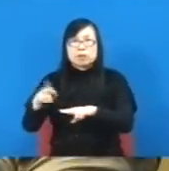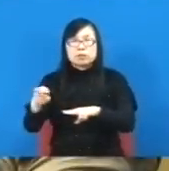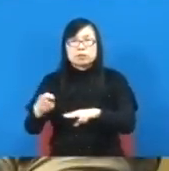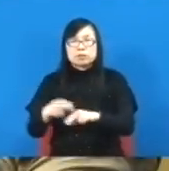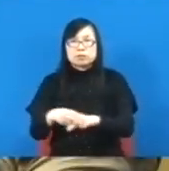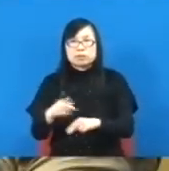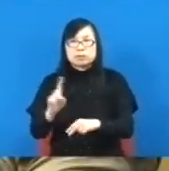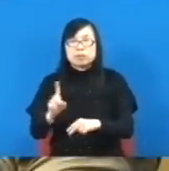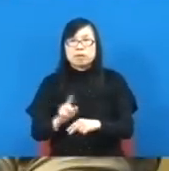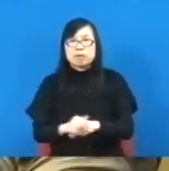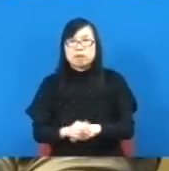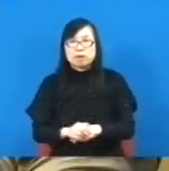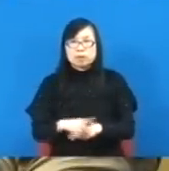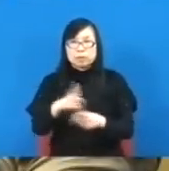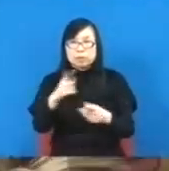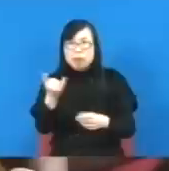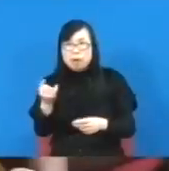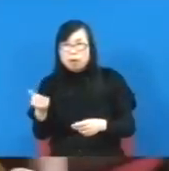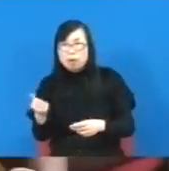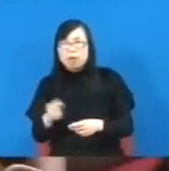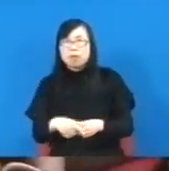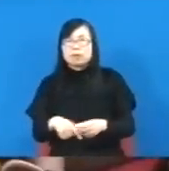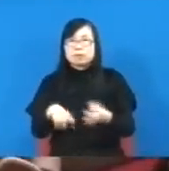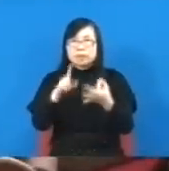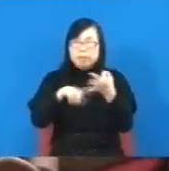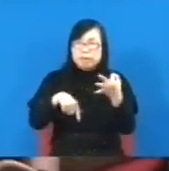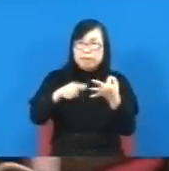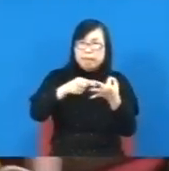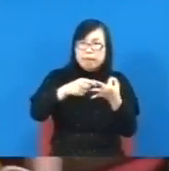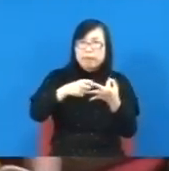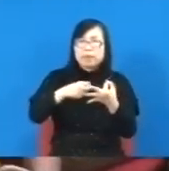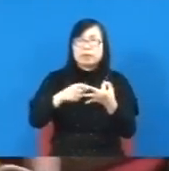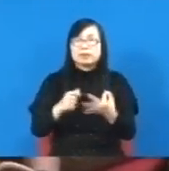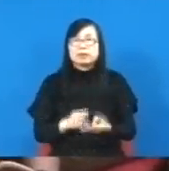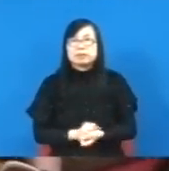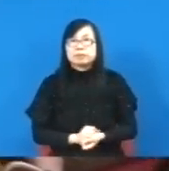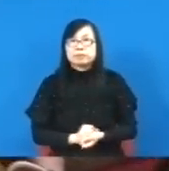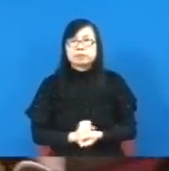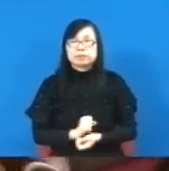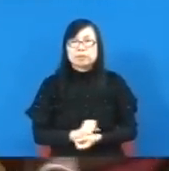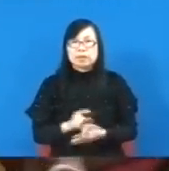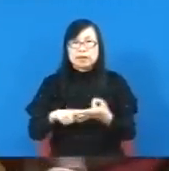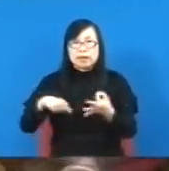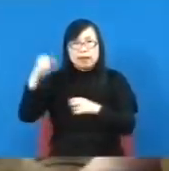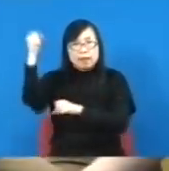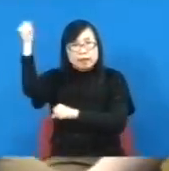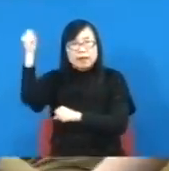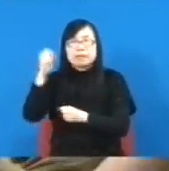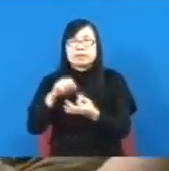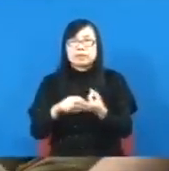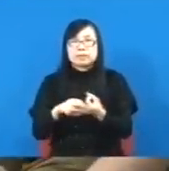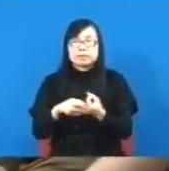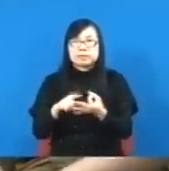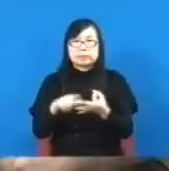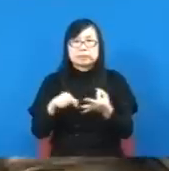位分啊？咁多人有恩佢啦，李嘉誠 分餅仔喎嗰陣時又話。 咁大佬啊，咁 喂，李嘉誠呢人呢壇嘢真係 唔